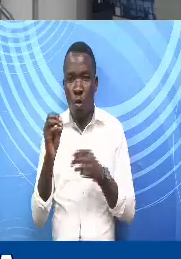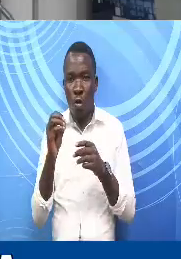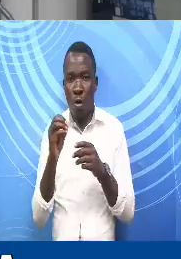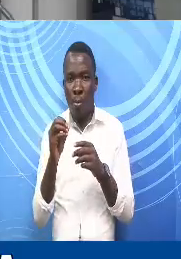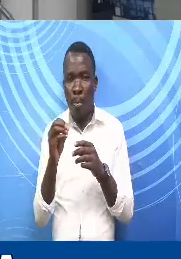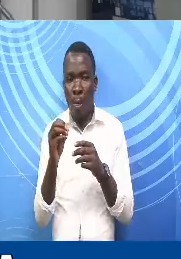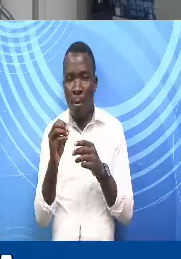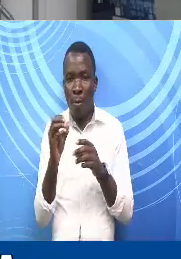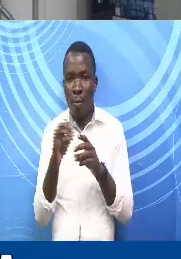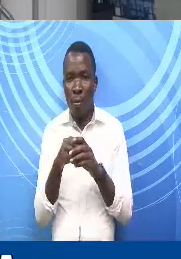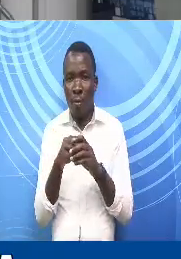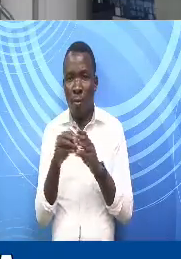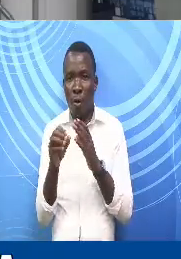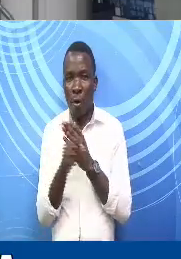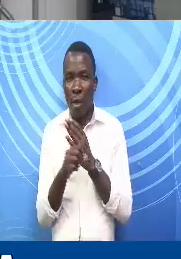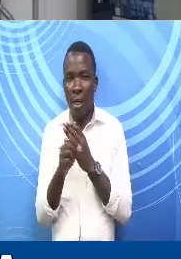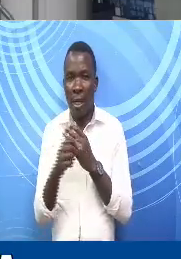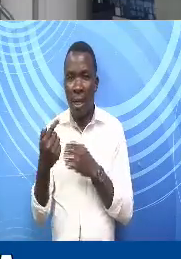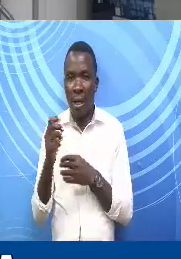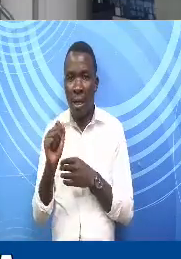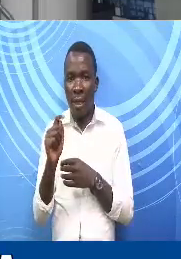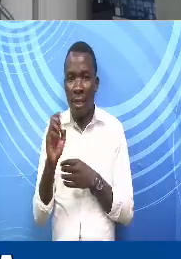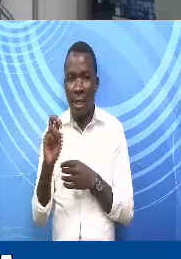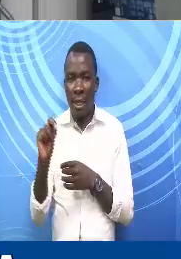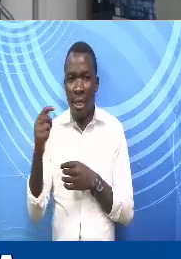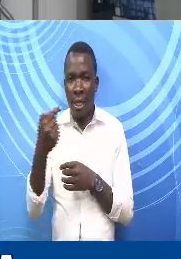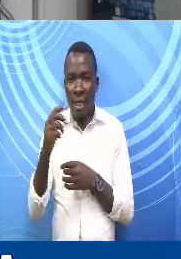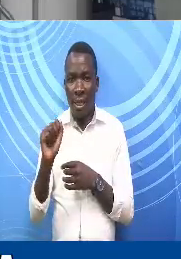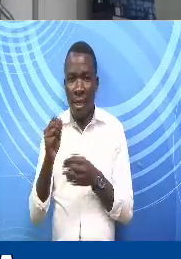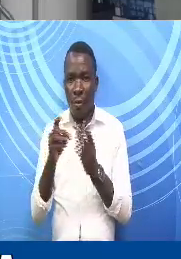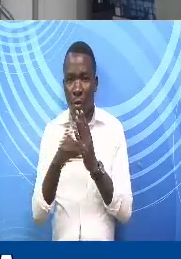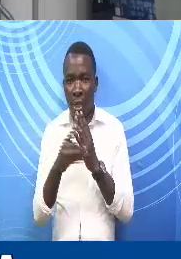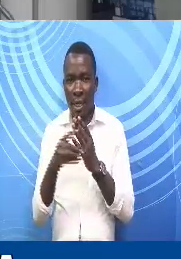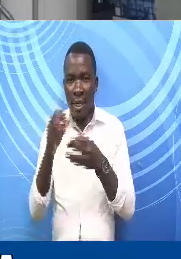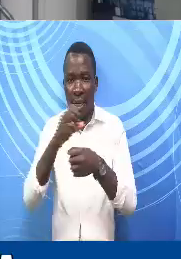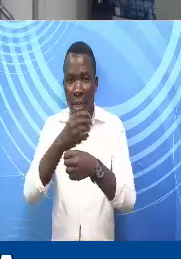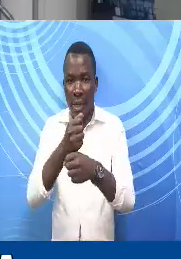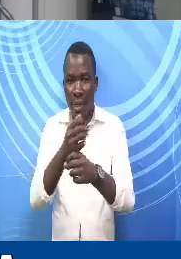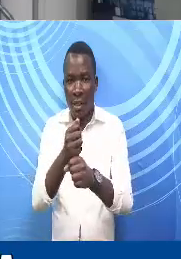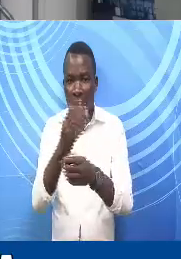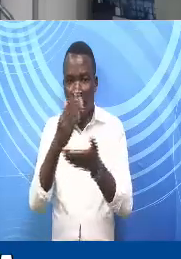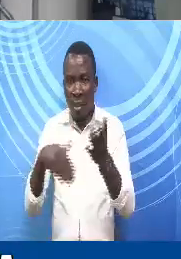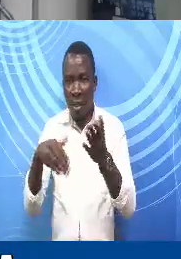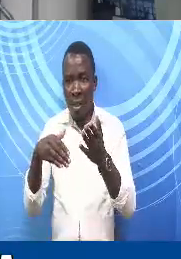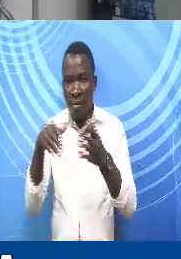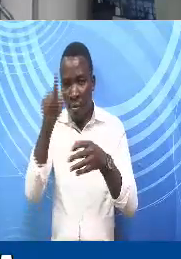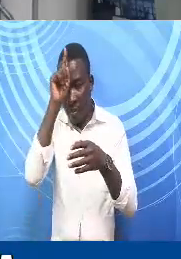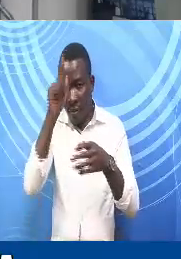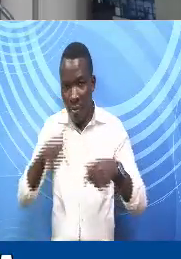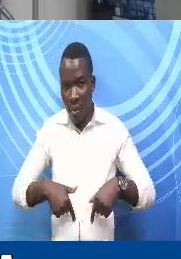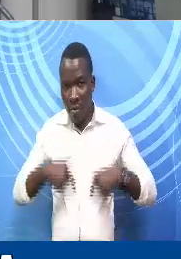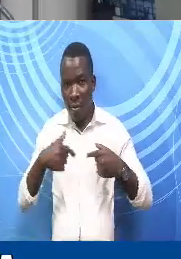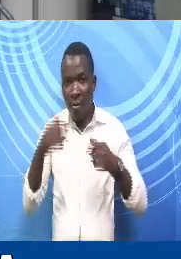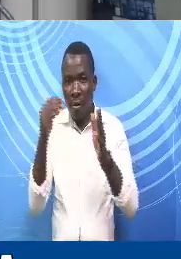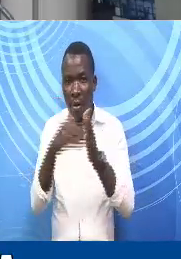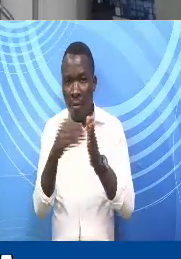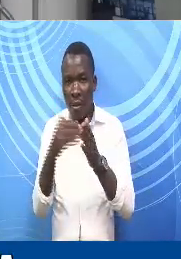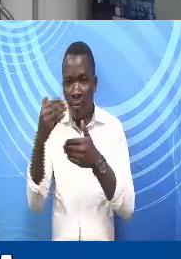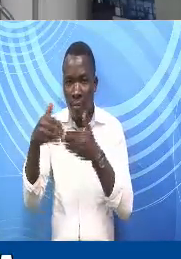w'amahoro mu murenge wa Gatenga mu karere ka Kicukiro hamwe mu baturage batuye muri aka gace baravuga ko babangamiwe n'umwe mu baturanyi